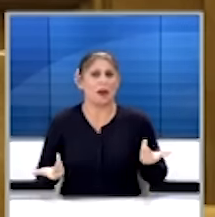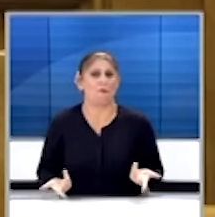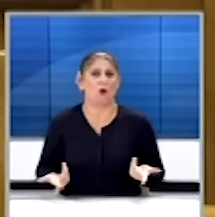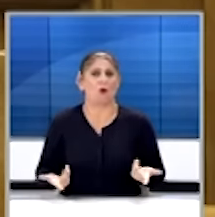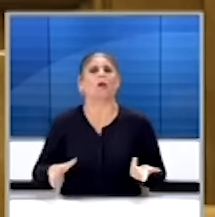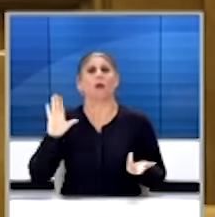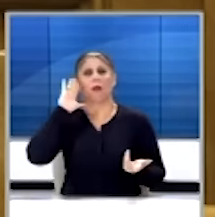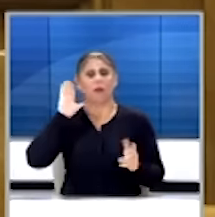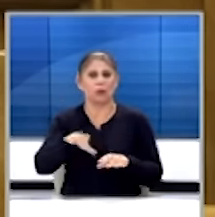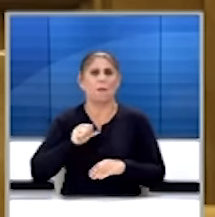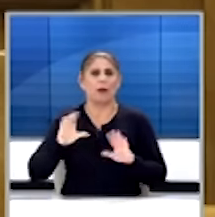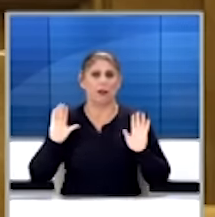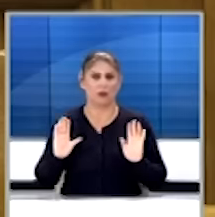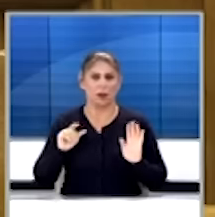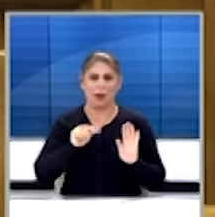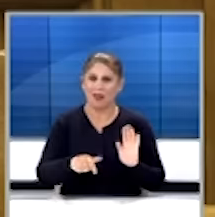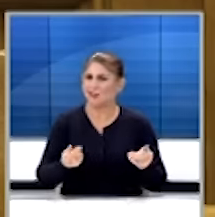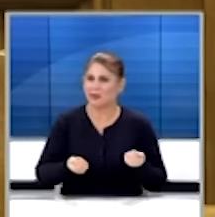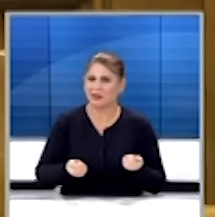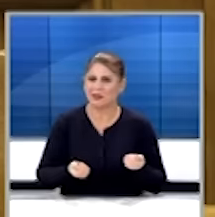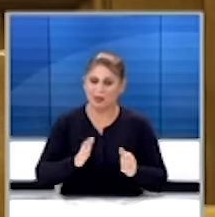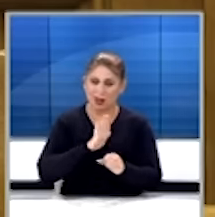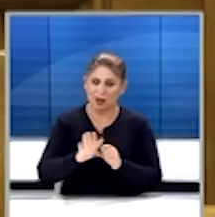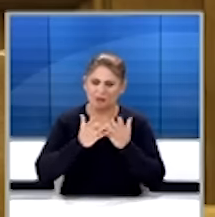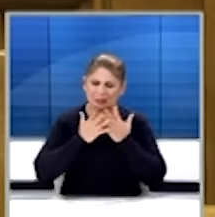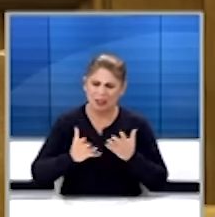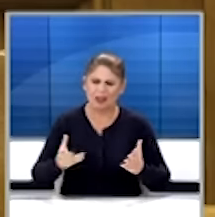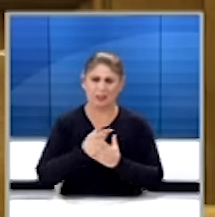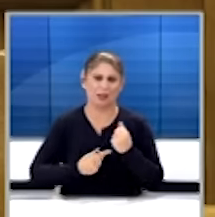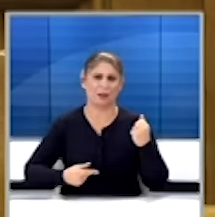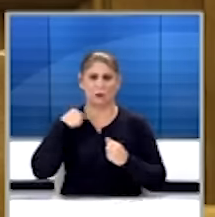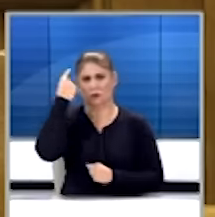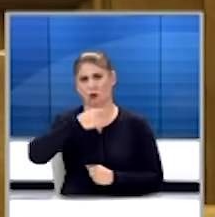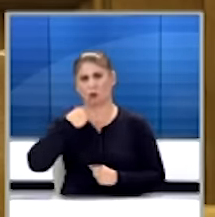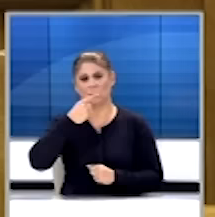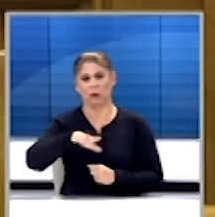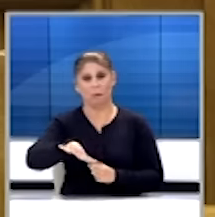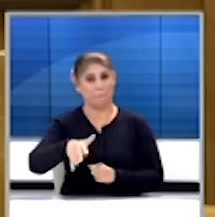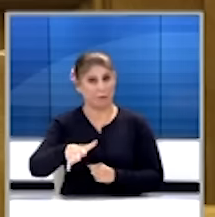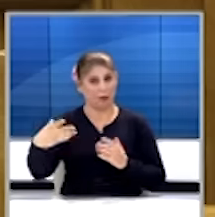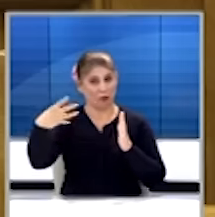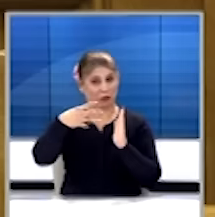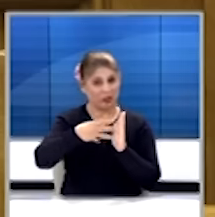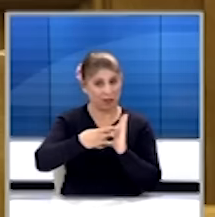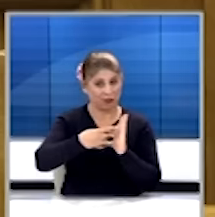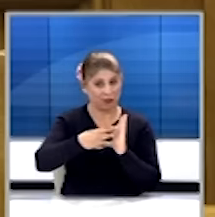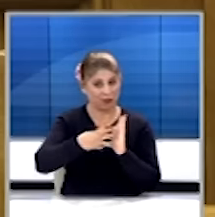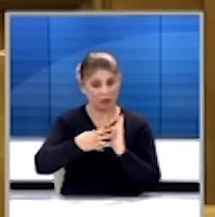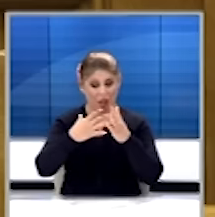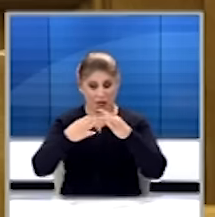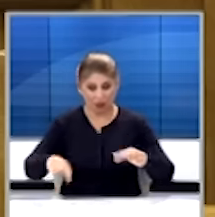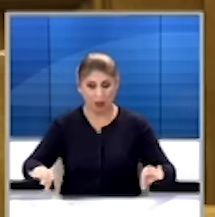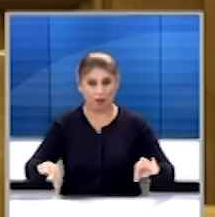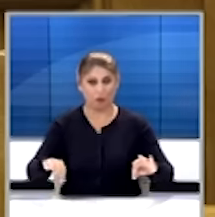αδειών. Και αυτό βέβαια γίνεται για να καλυφθεί η τεράστια έλλειψη προσωπικού. Περίπου 4.000 είναι οι